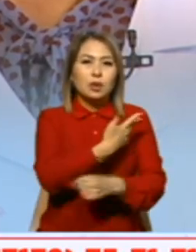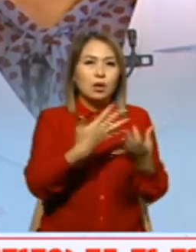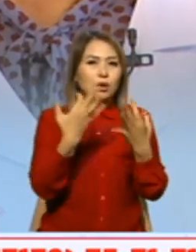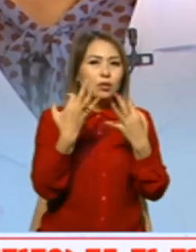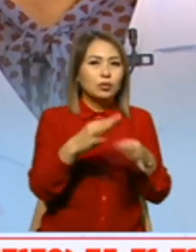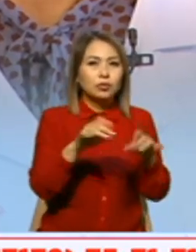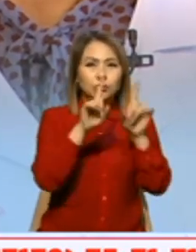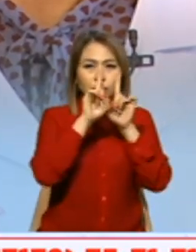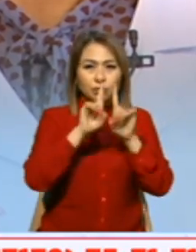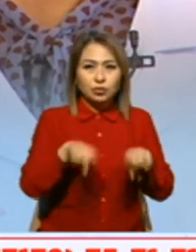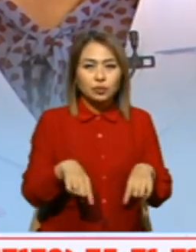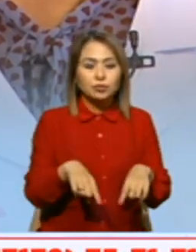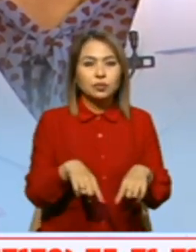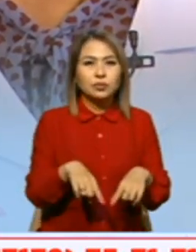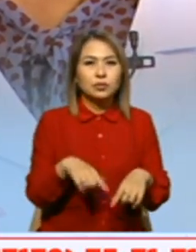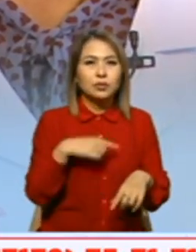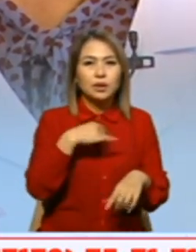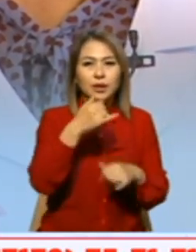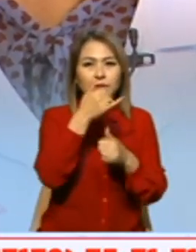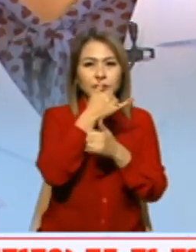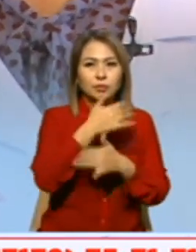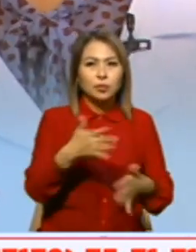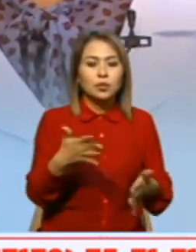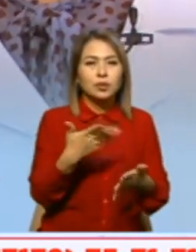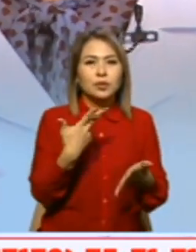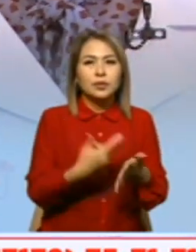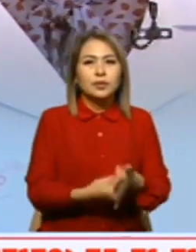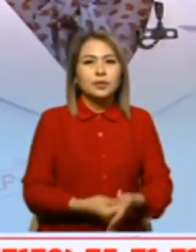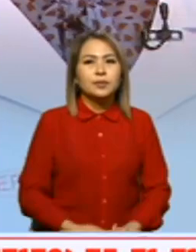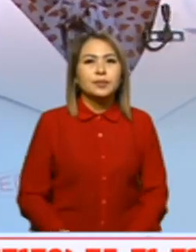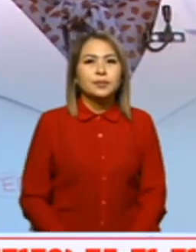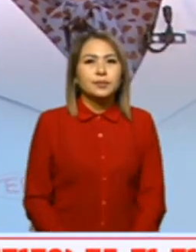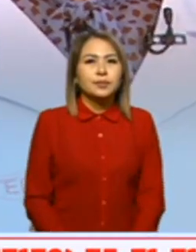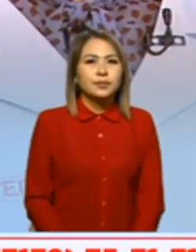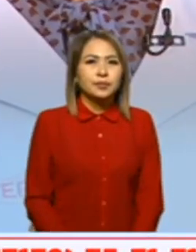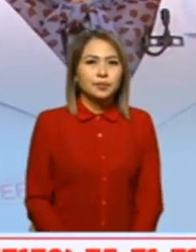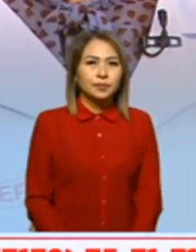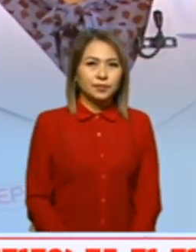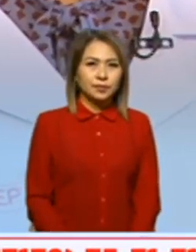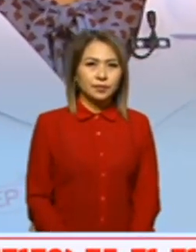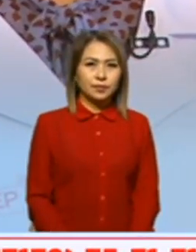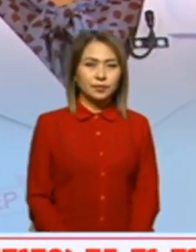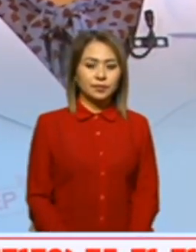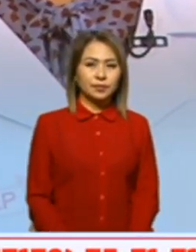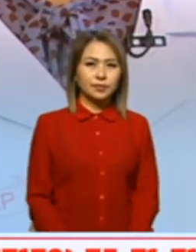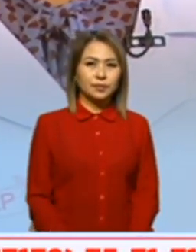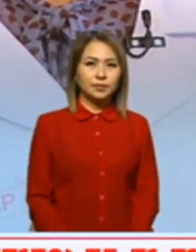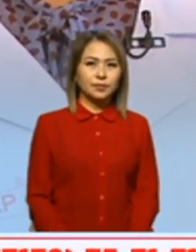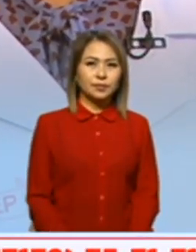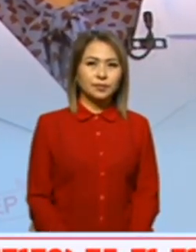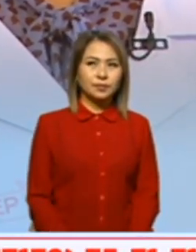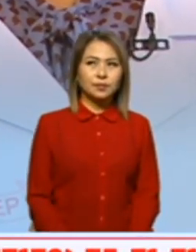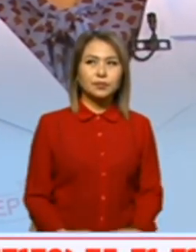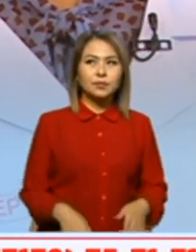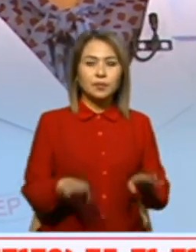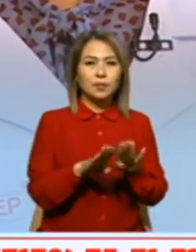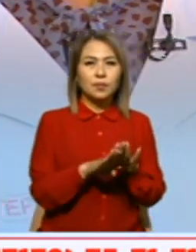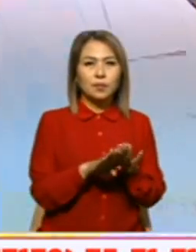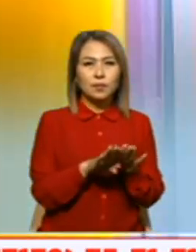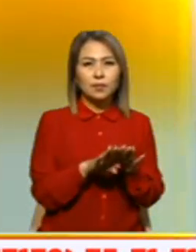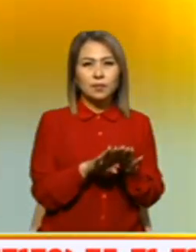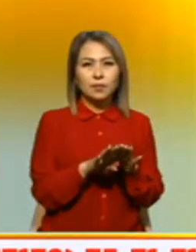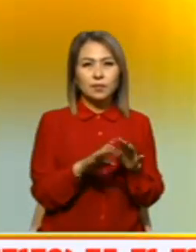бермейтін болса келіспеймін деп келісім шарт жасалынады міндетті түрде. Одан кейінгі жағдай